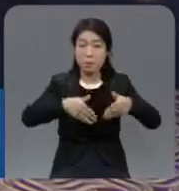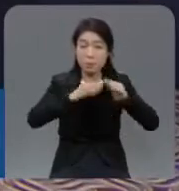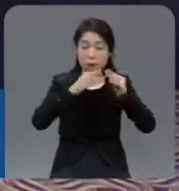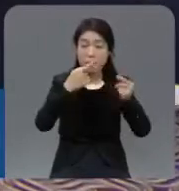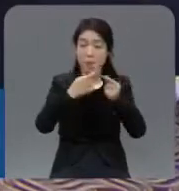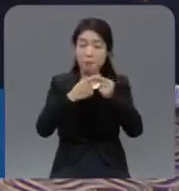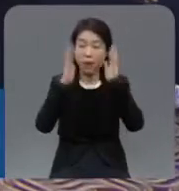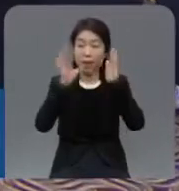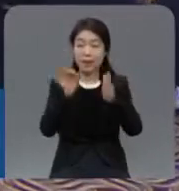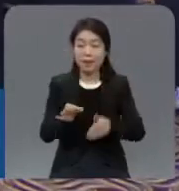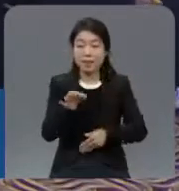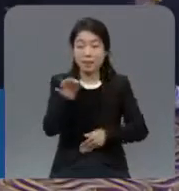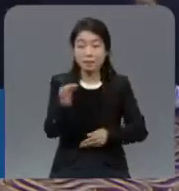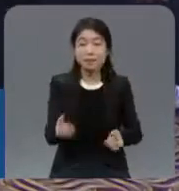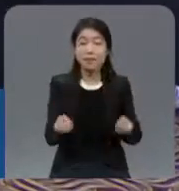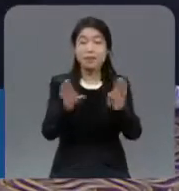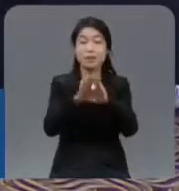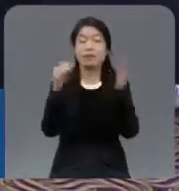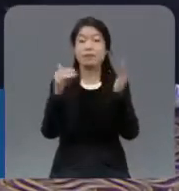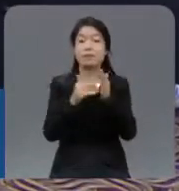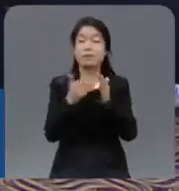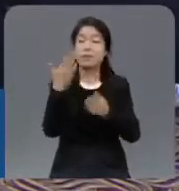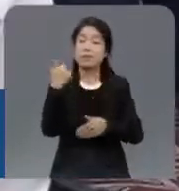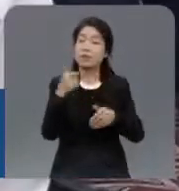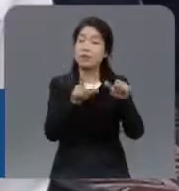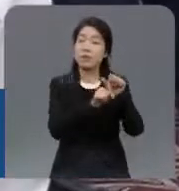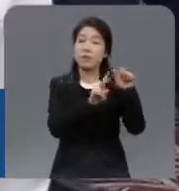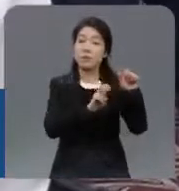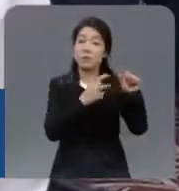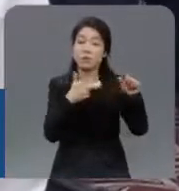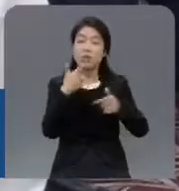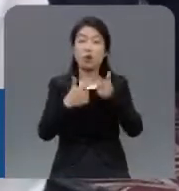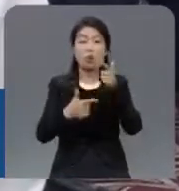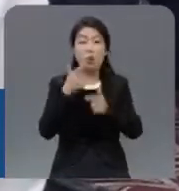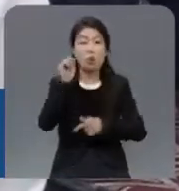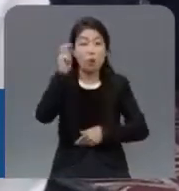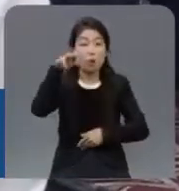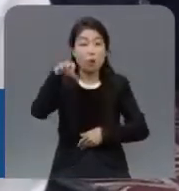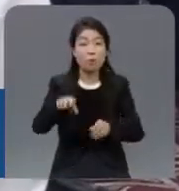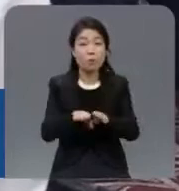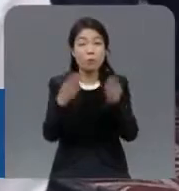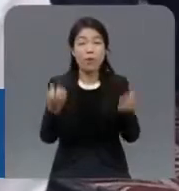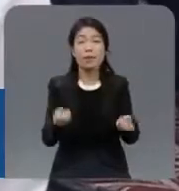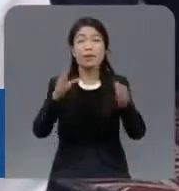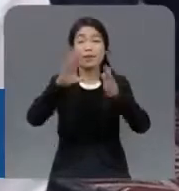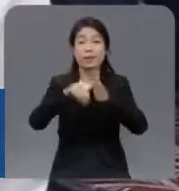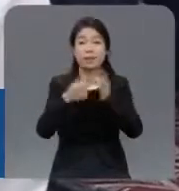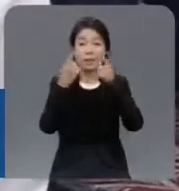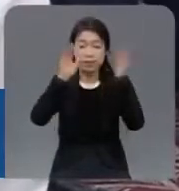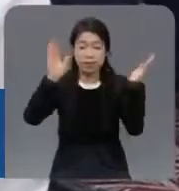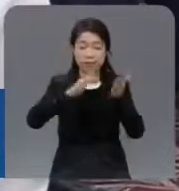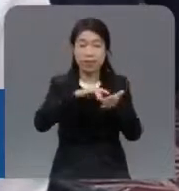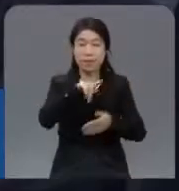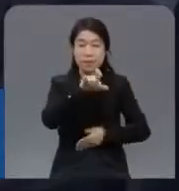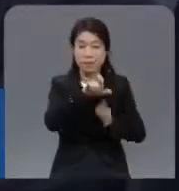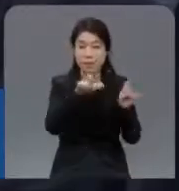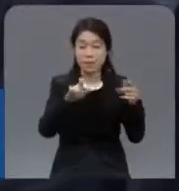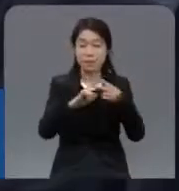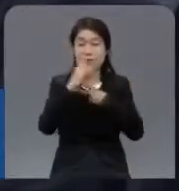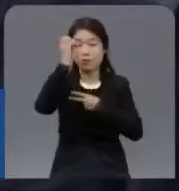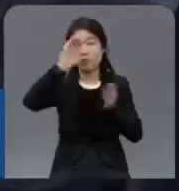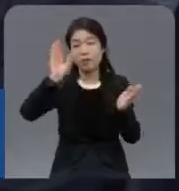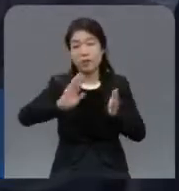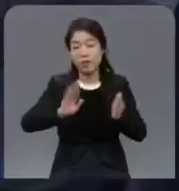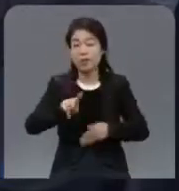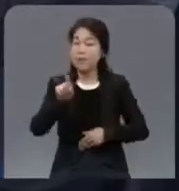장학금 수여식이 열렸습니다. 지난 27일 목포 신안 비치호텔에서 열린 창립식에서는 대학생 15명과